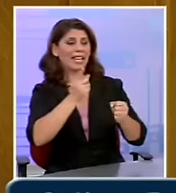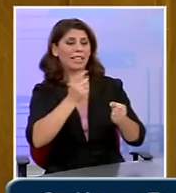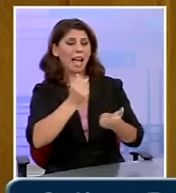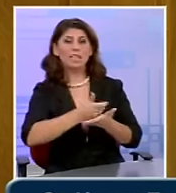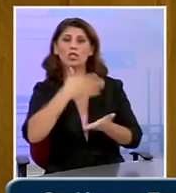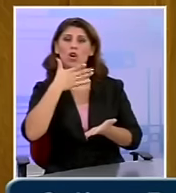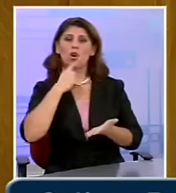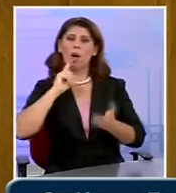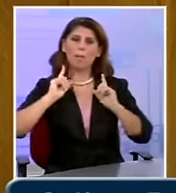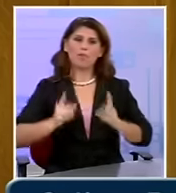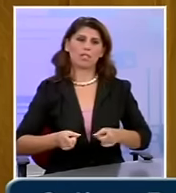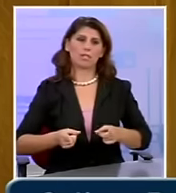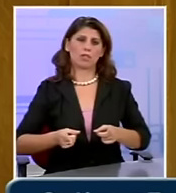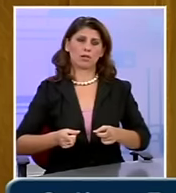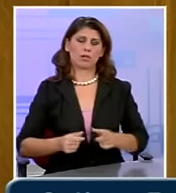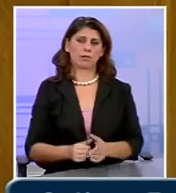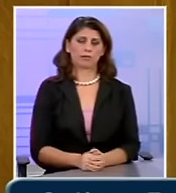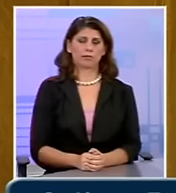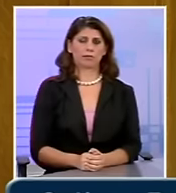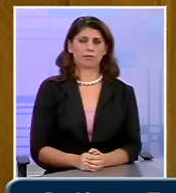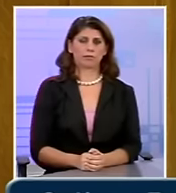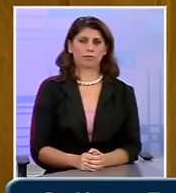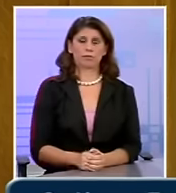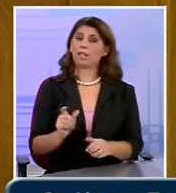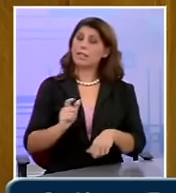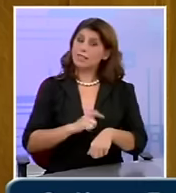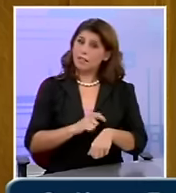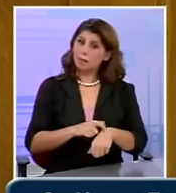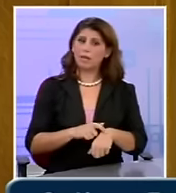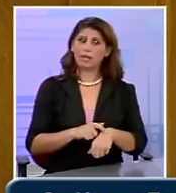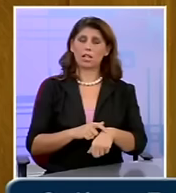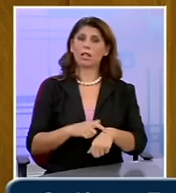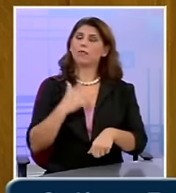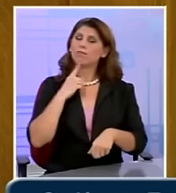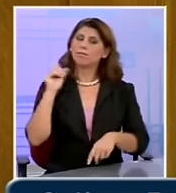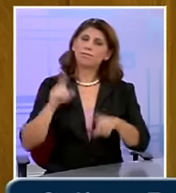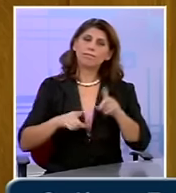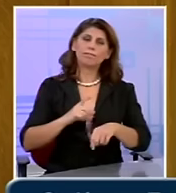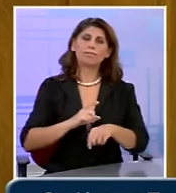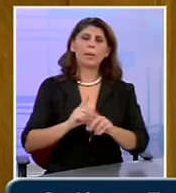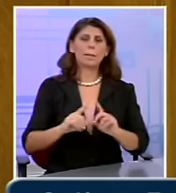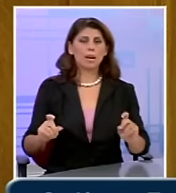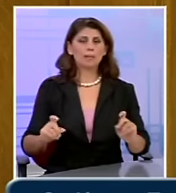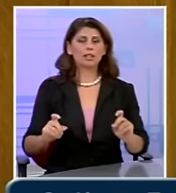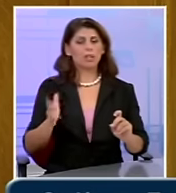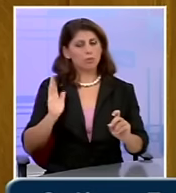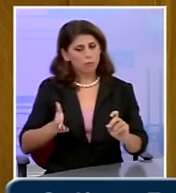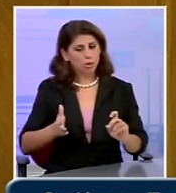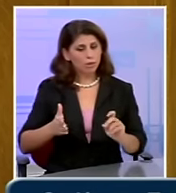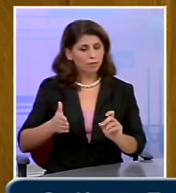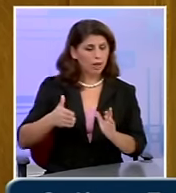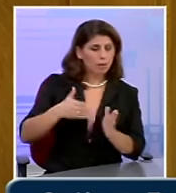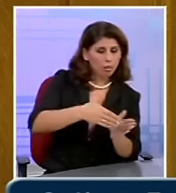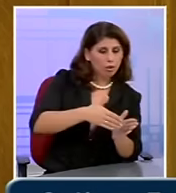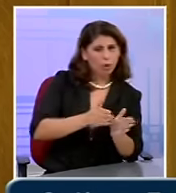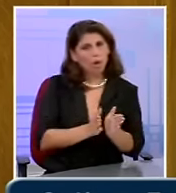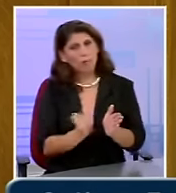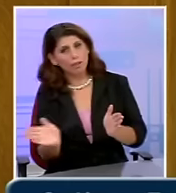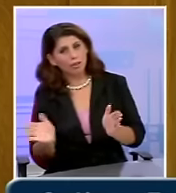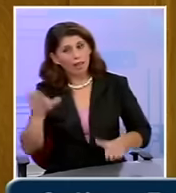και αποφασίζω επίσης. Είναι στιγμές δηλαδή που τα πράγματα μπορούν να στραφούν προς τη μία ή προς την άλλη πλευρά. Μπορεί